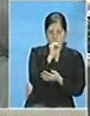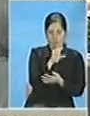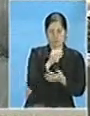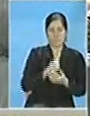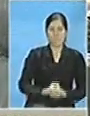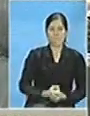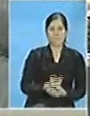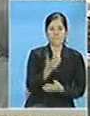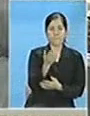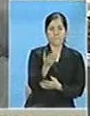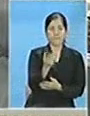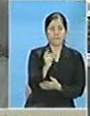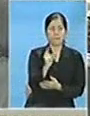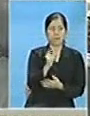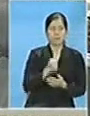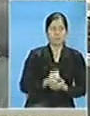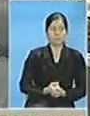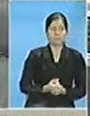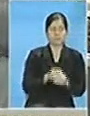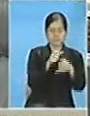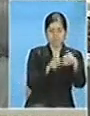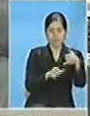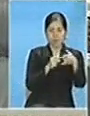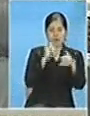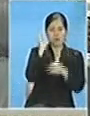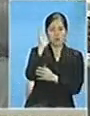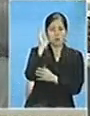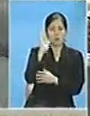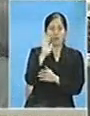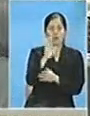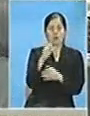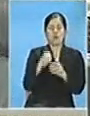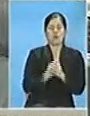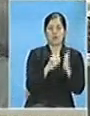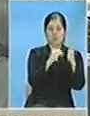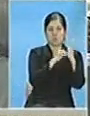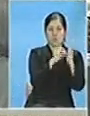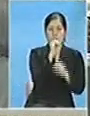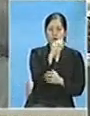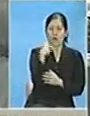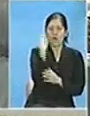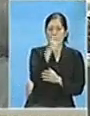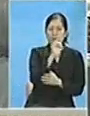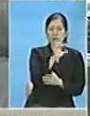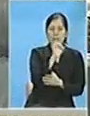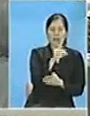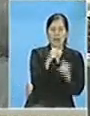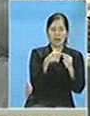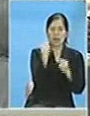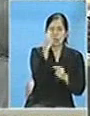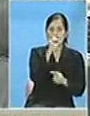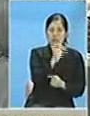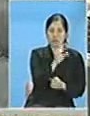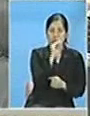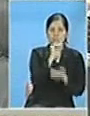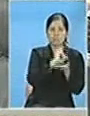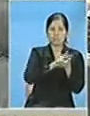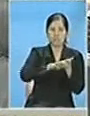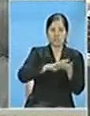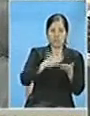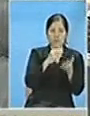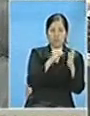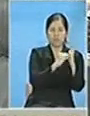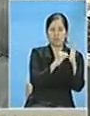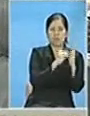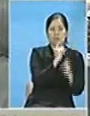านธีรชนนะครับออกมาบอกว่าใครมาแกล้งกทม.เอาสูงทรายเอาหินนะ